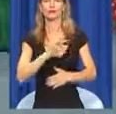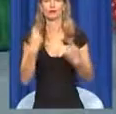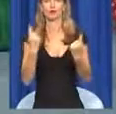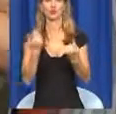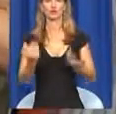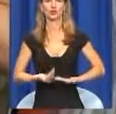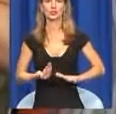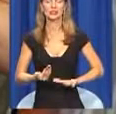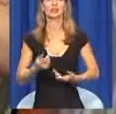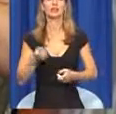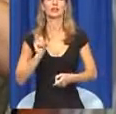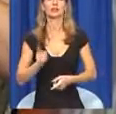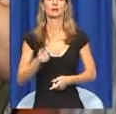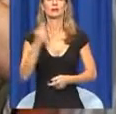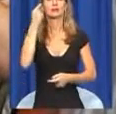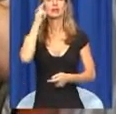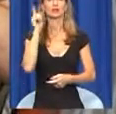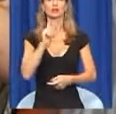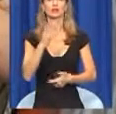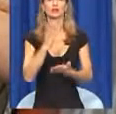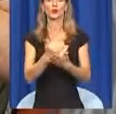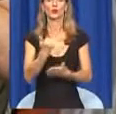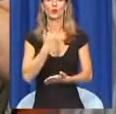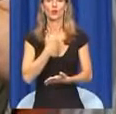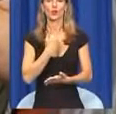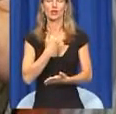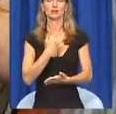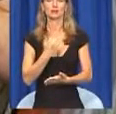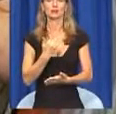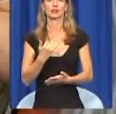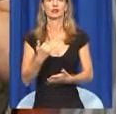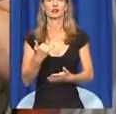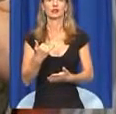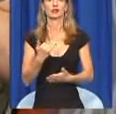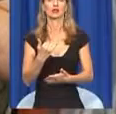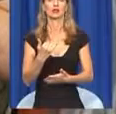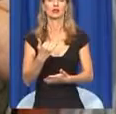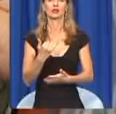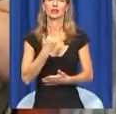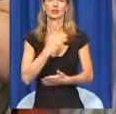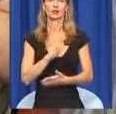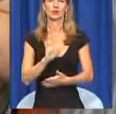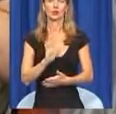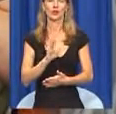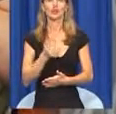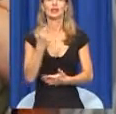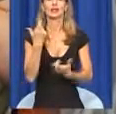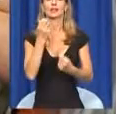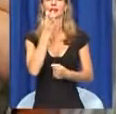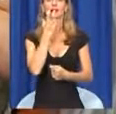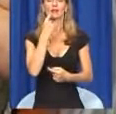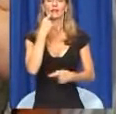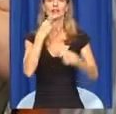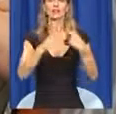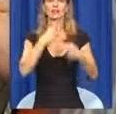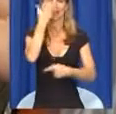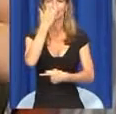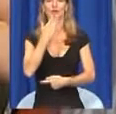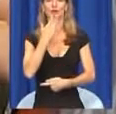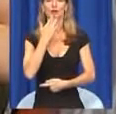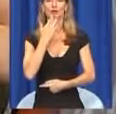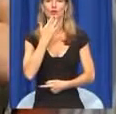повсякденні. Насправді, от чи знала ти, що є у нас от така, ну як тобі сказати, у нас трохи не у нас, там, де дуже-дуже тепло, де постійно літо. Тобто,